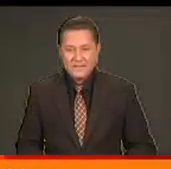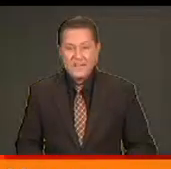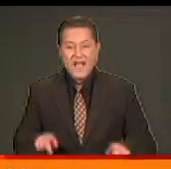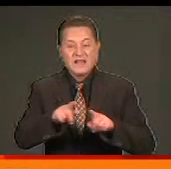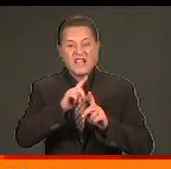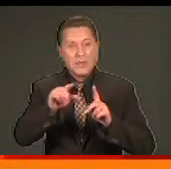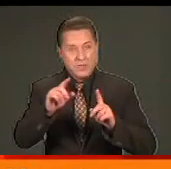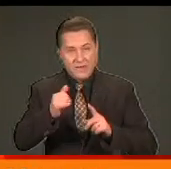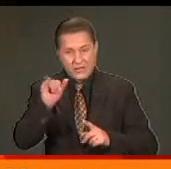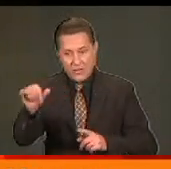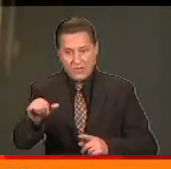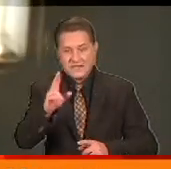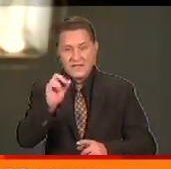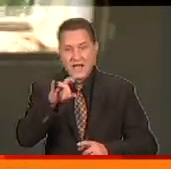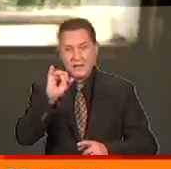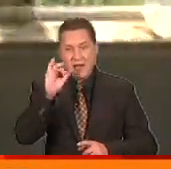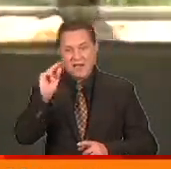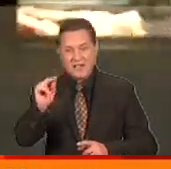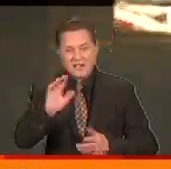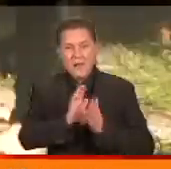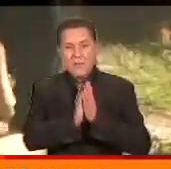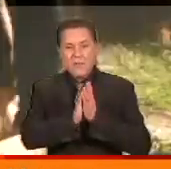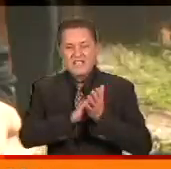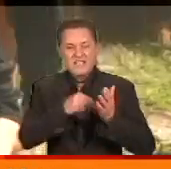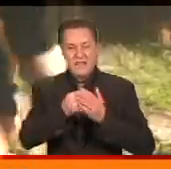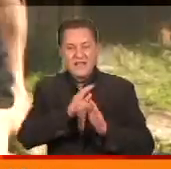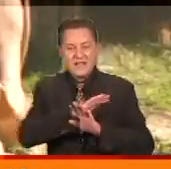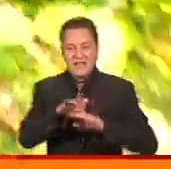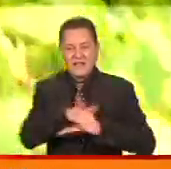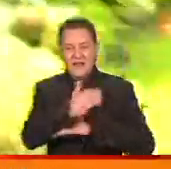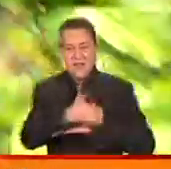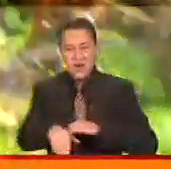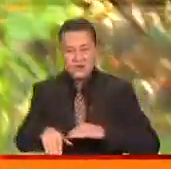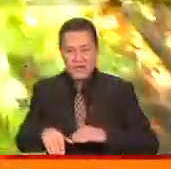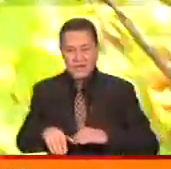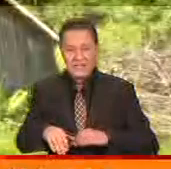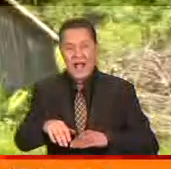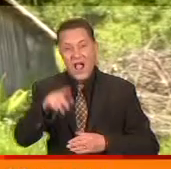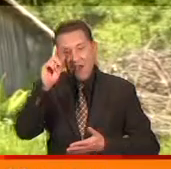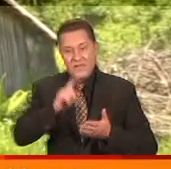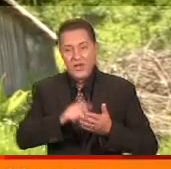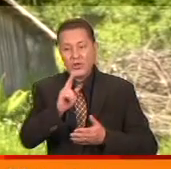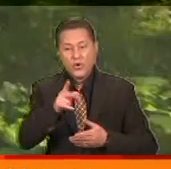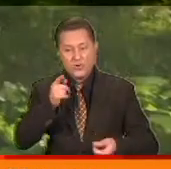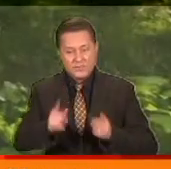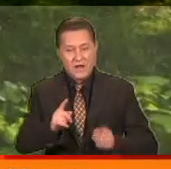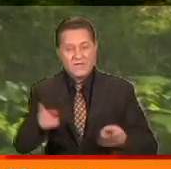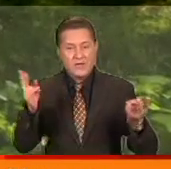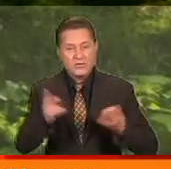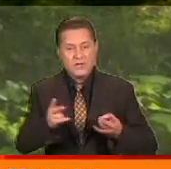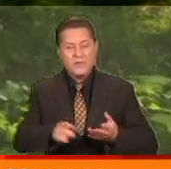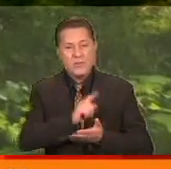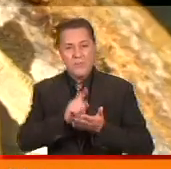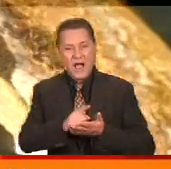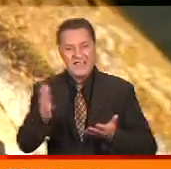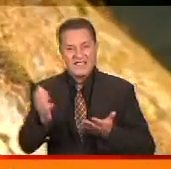Так. Карпатич попросив мене не називати його адреси. Вірить, ті, кому він справді потрібен, мають знайти його самі. Тож